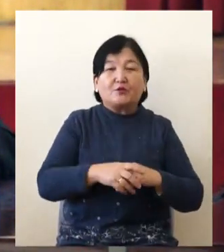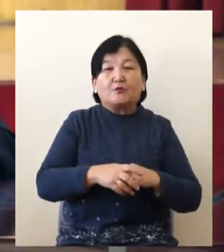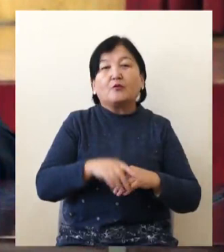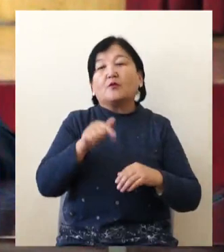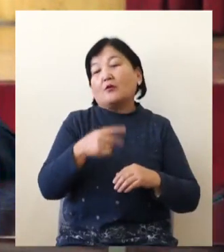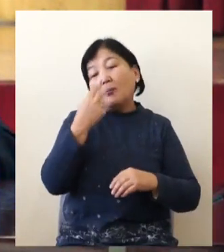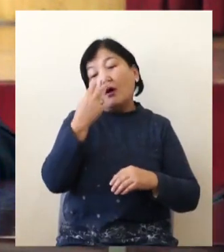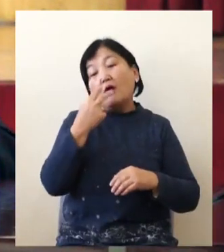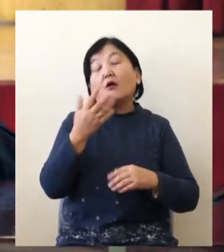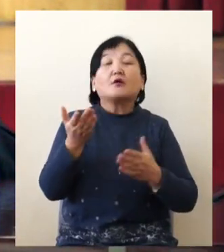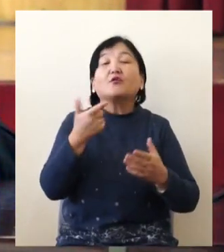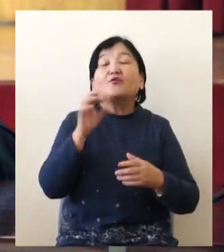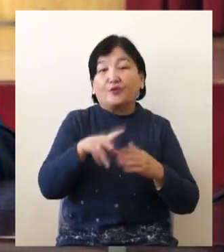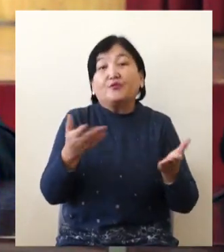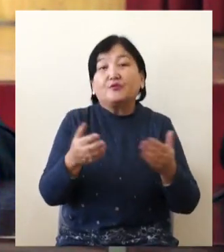гол.